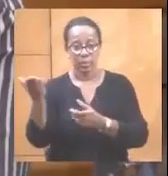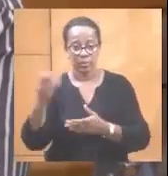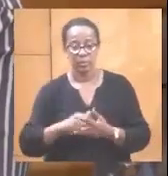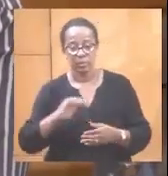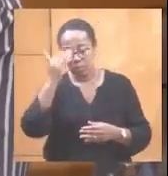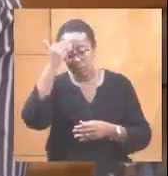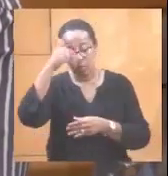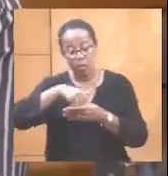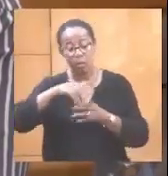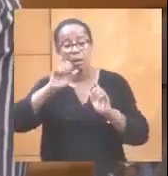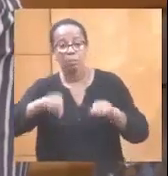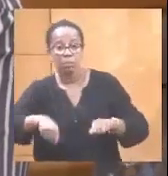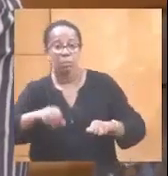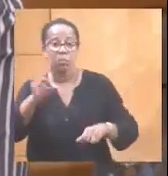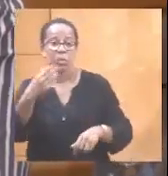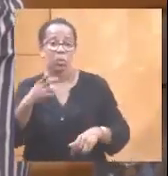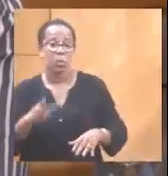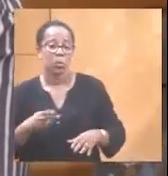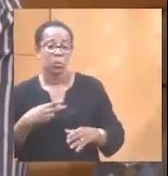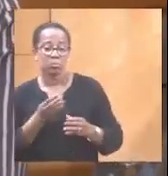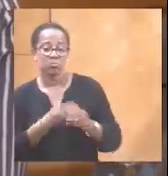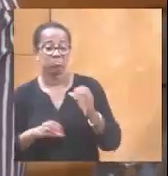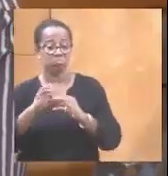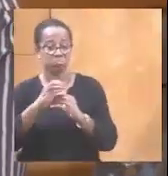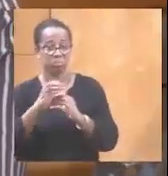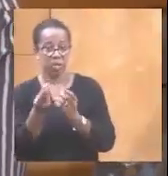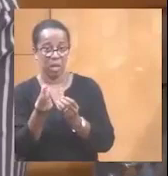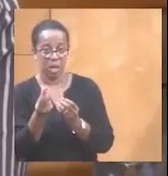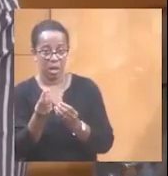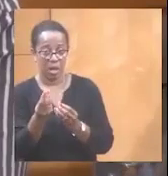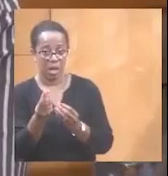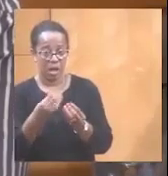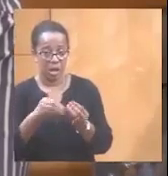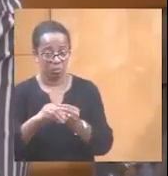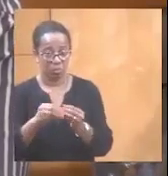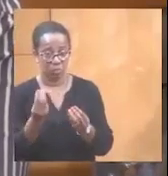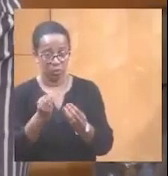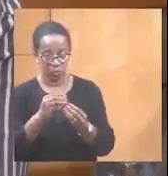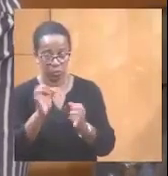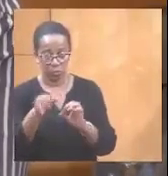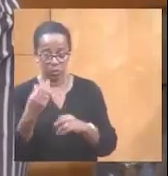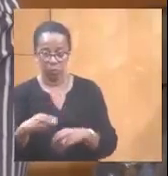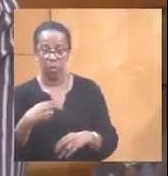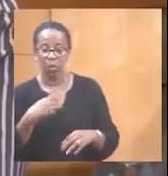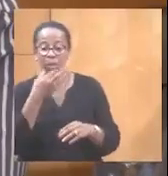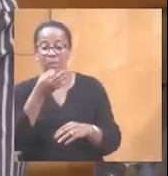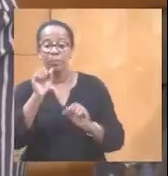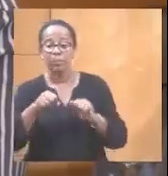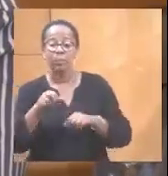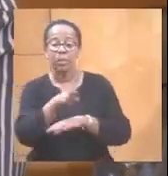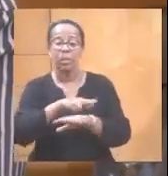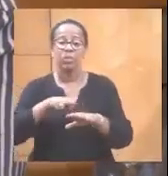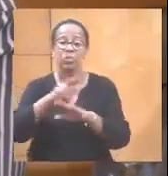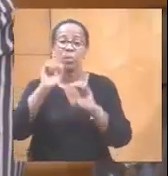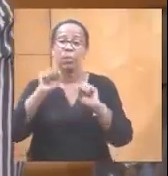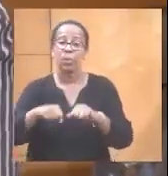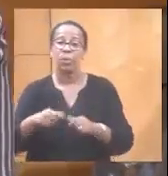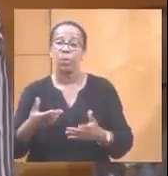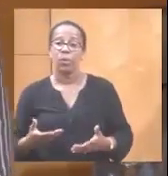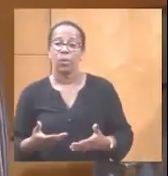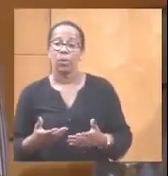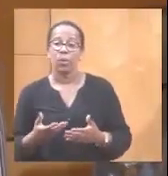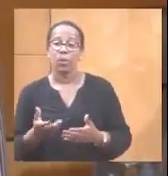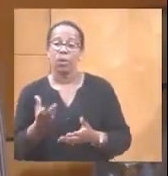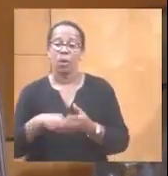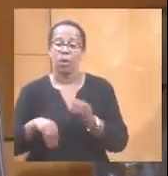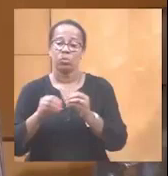s'il y a lieu ou pas de mettre un financement complémentaire, parce que c'est ça qui est prévu dans la loi. On dit que les régions peuvent donner des financements